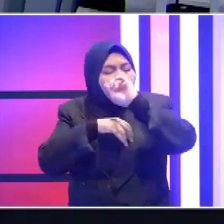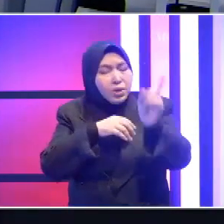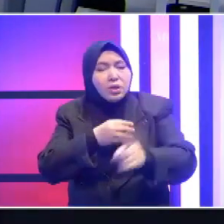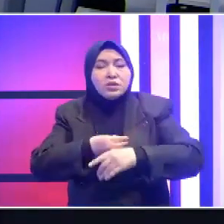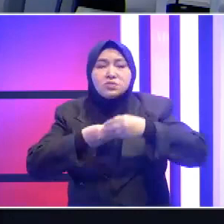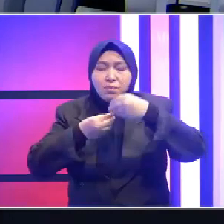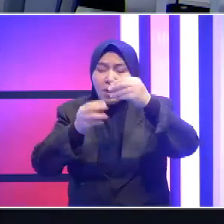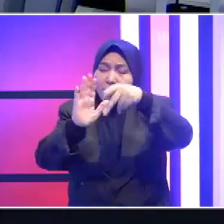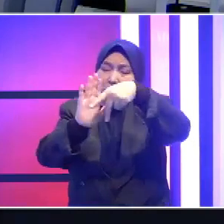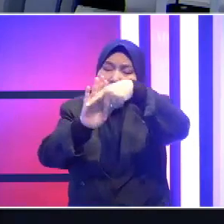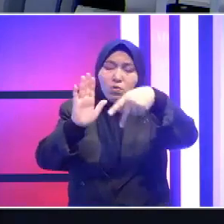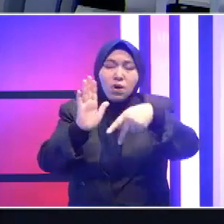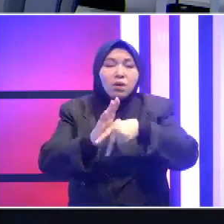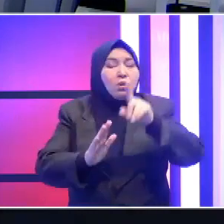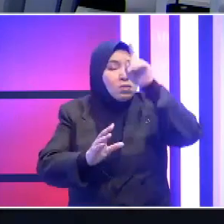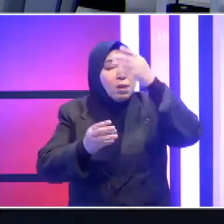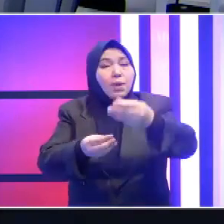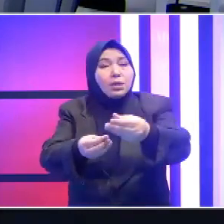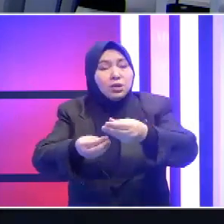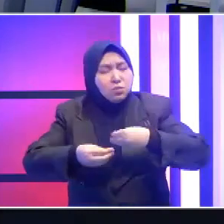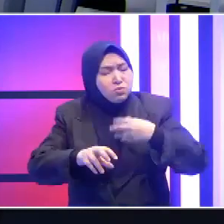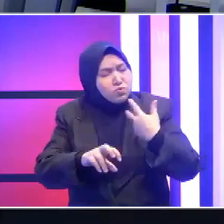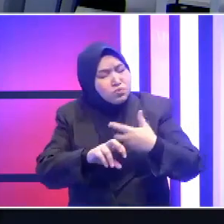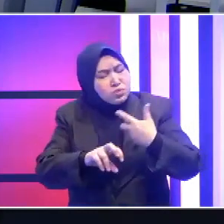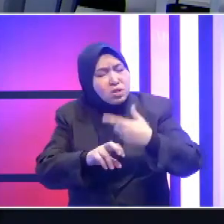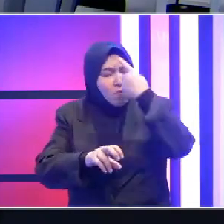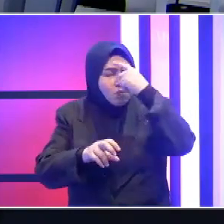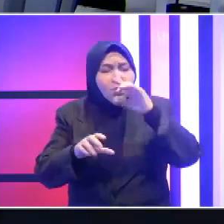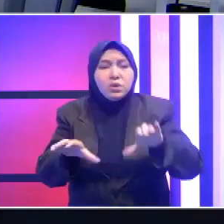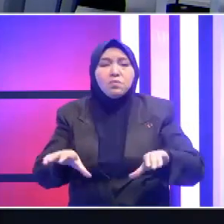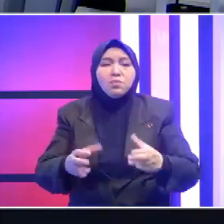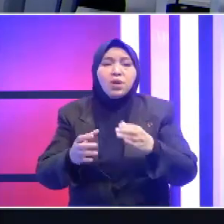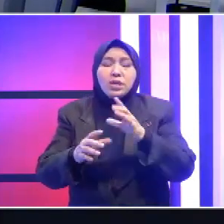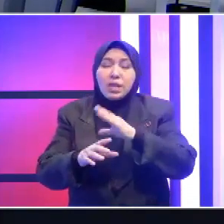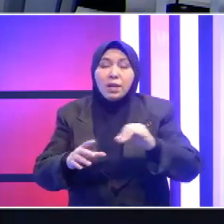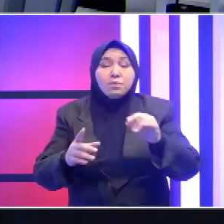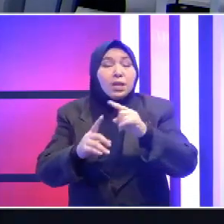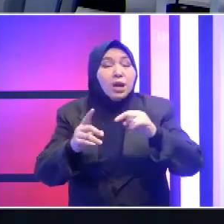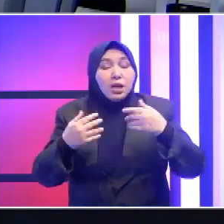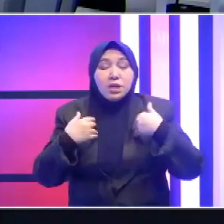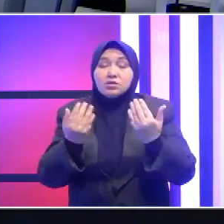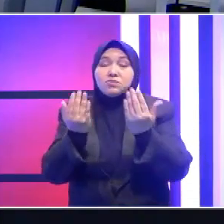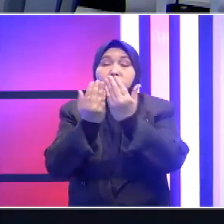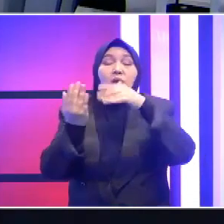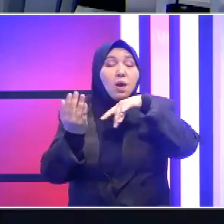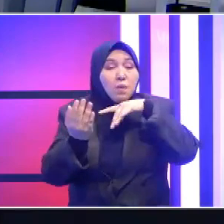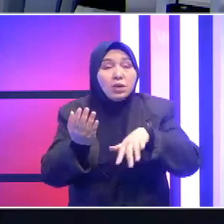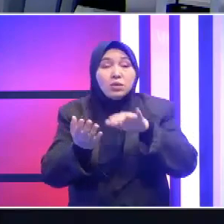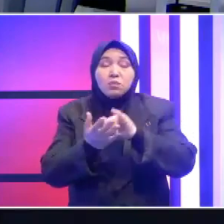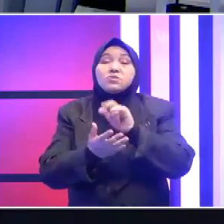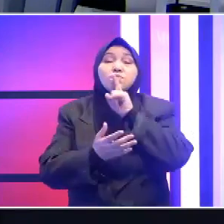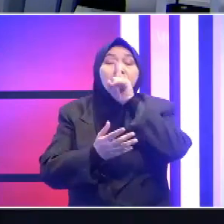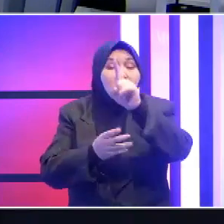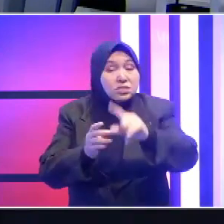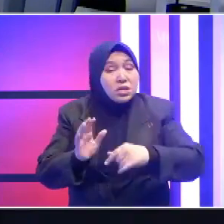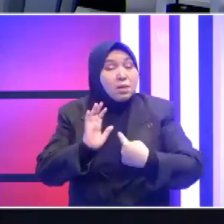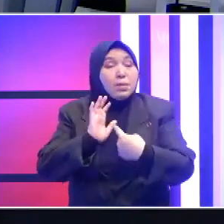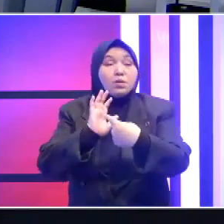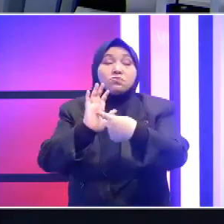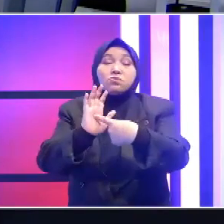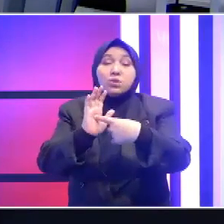peraturan Allah berikan itu karena kadang sukar untuk dilaksanakan dan bila ada shalawat itu sebenarnya enak menunjukkan